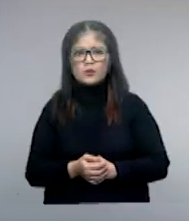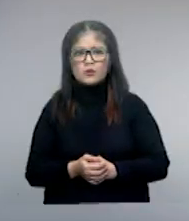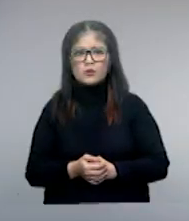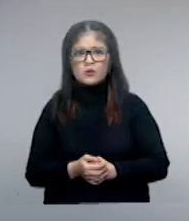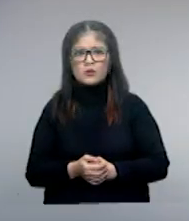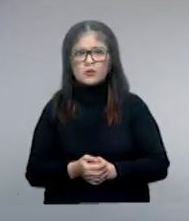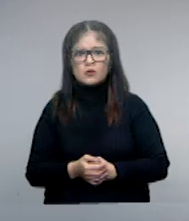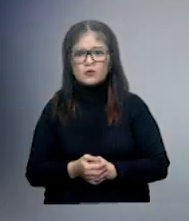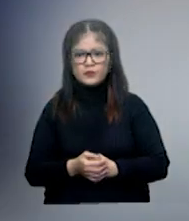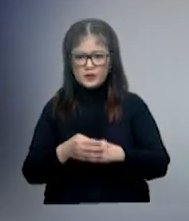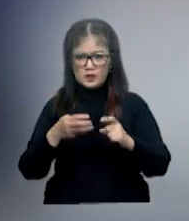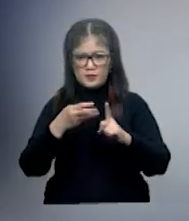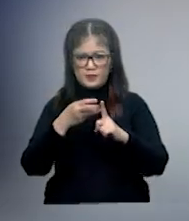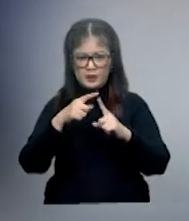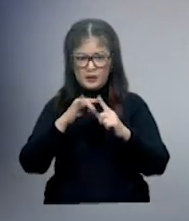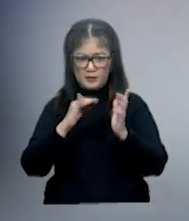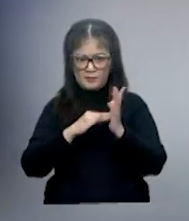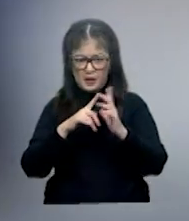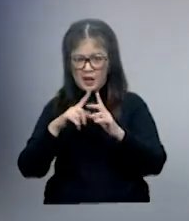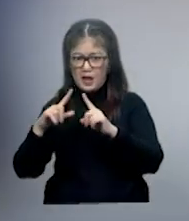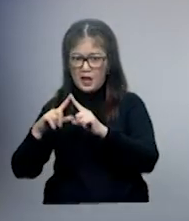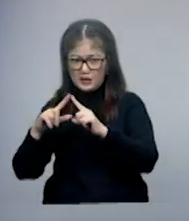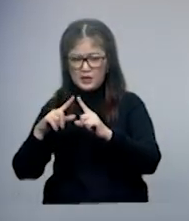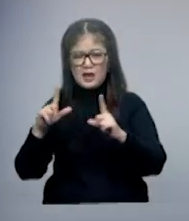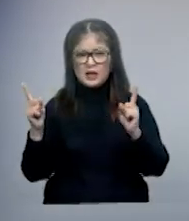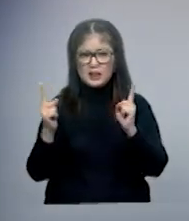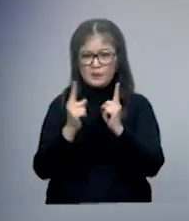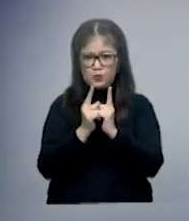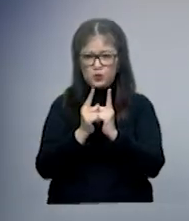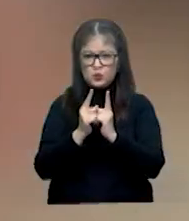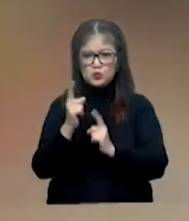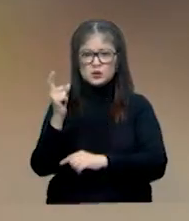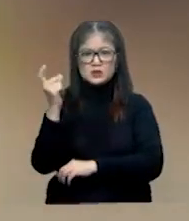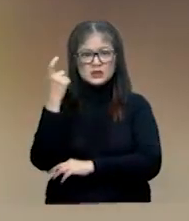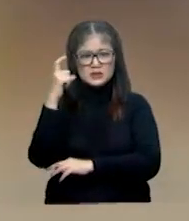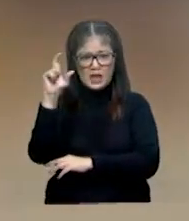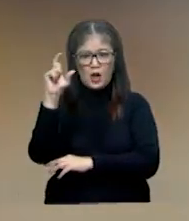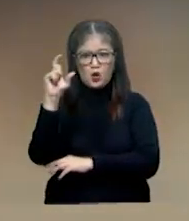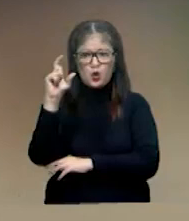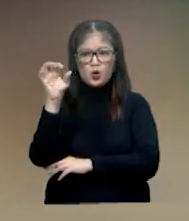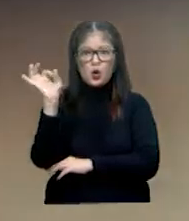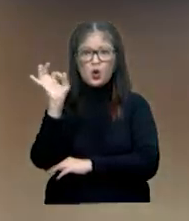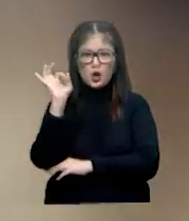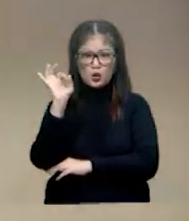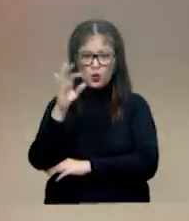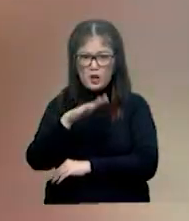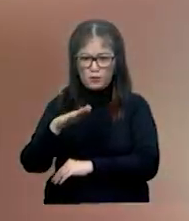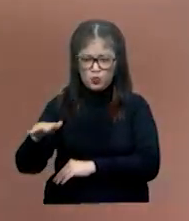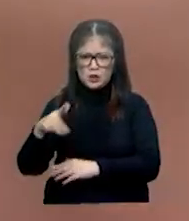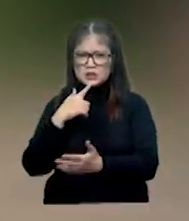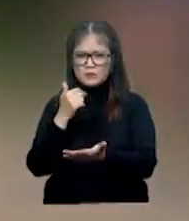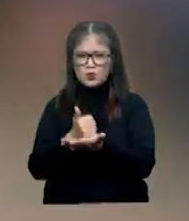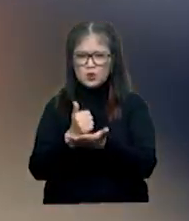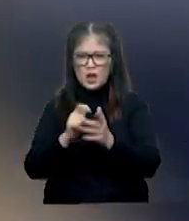Bahkan Bima Arya sempat bertemu dengan salah satu orang tua calon siswa yang secara zonasi seharusnya lolos. Namun justru nama calon siswa tidak